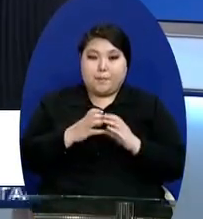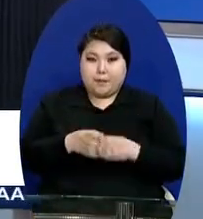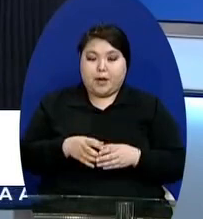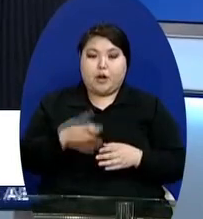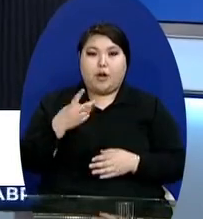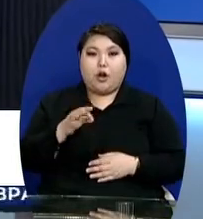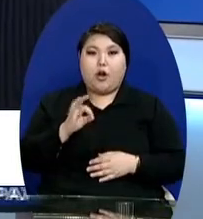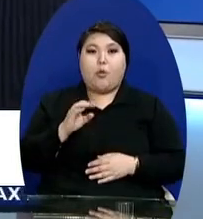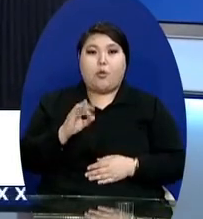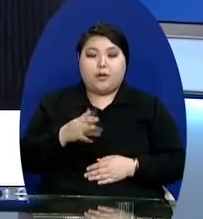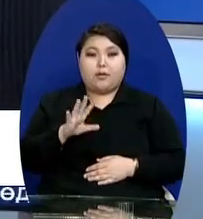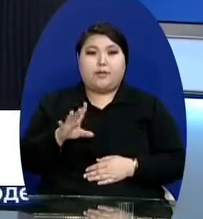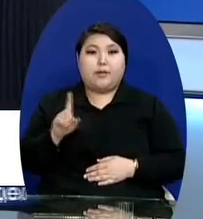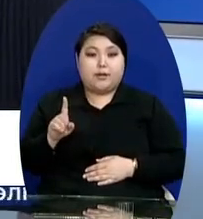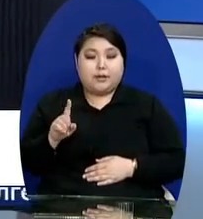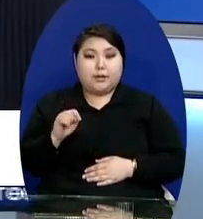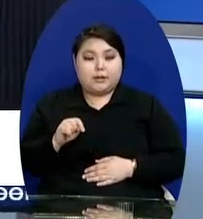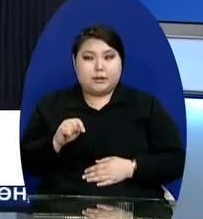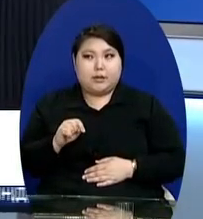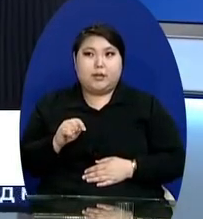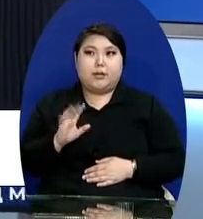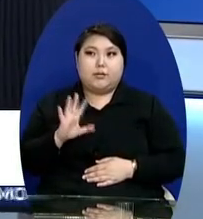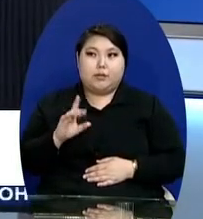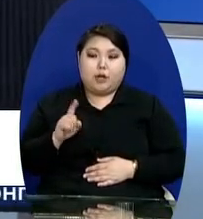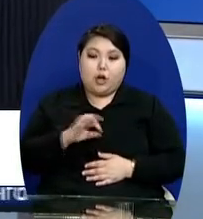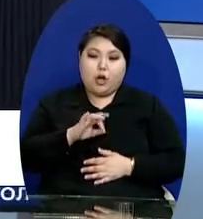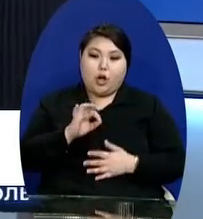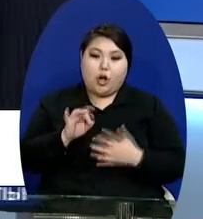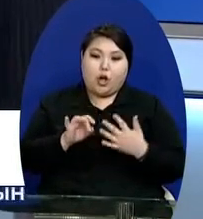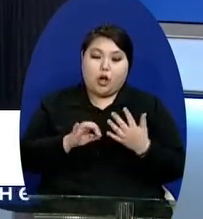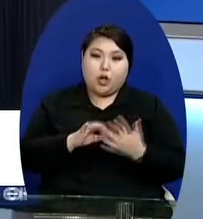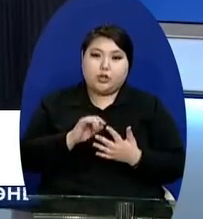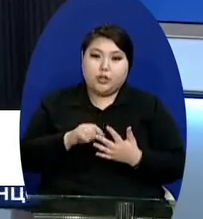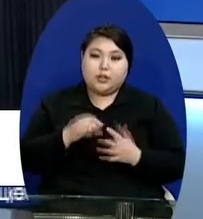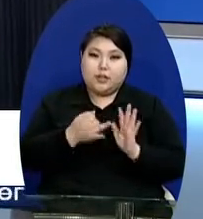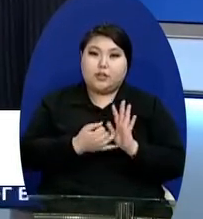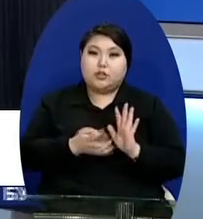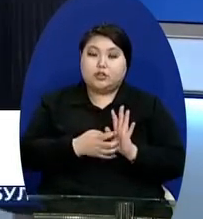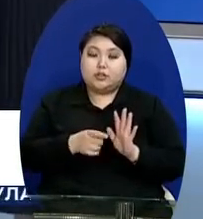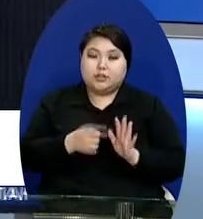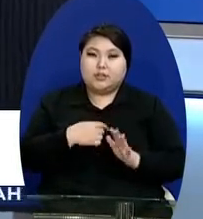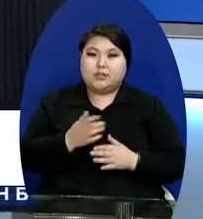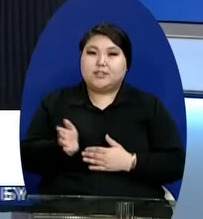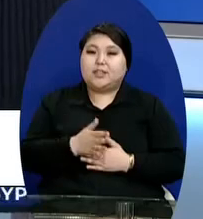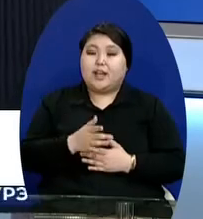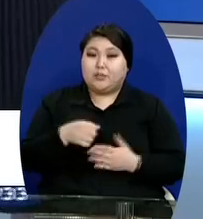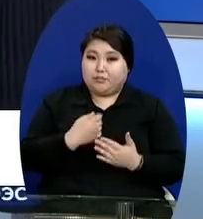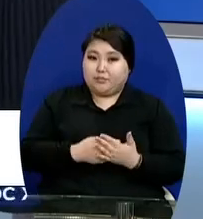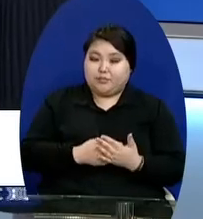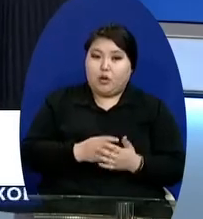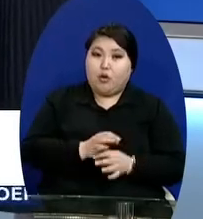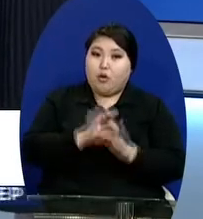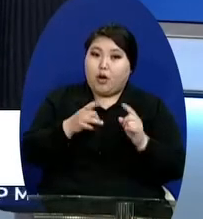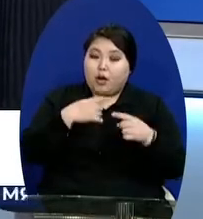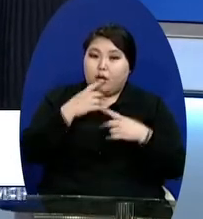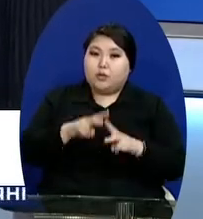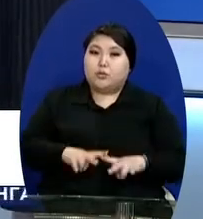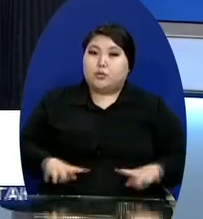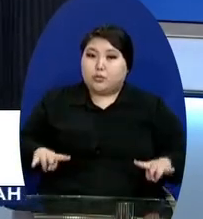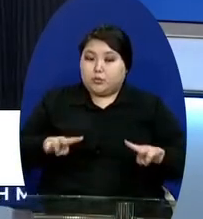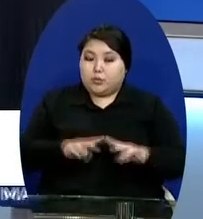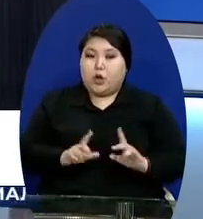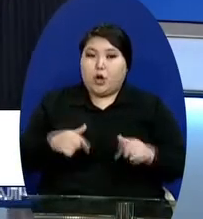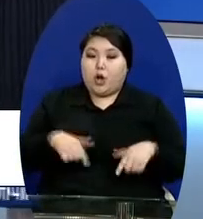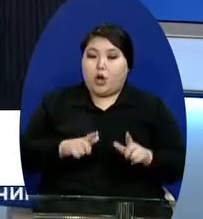20%-ийн 51 зүйлийн 51 төрлийн 79 зүйлийн загас бүртгэгдсэн байдаг. За өөрөөр хэлэх юм бол нуур одоо гол мөрөн